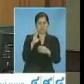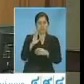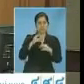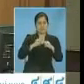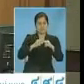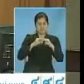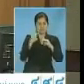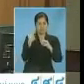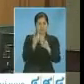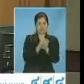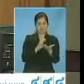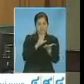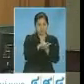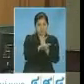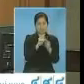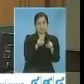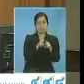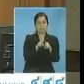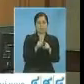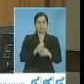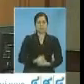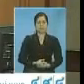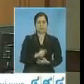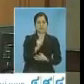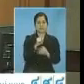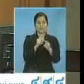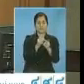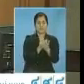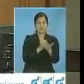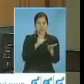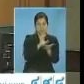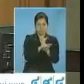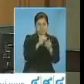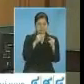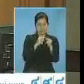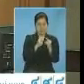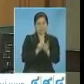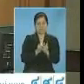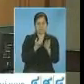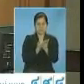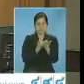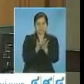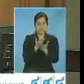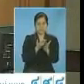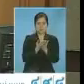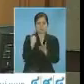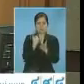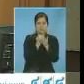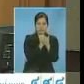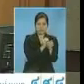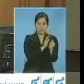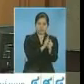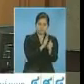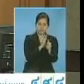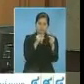ลงทุนด้วยนะคะทั้งนี้ก็จะทำให้งบประมาณประจำปีนั้นสามารถที่จะนำไปดูแลช่วยเหลือประชาชน